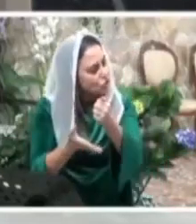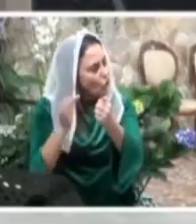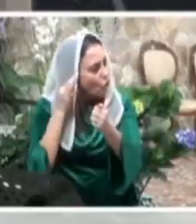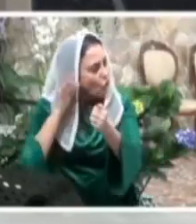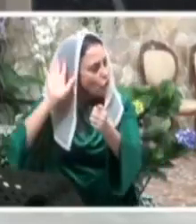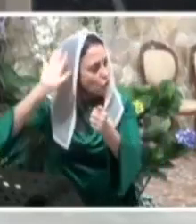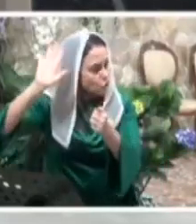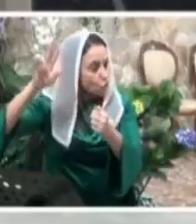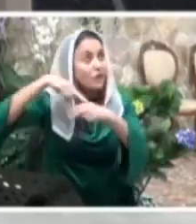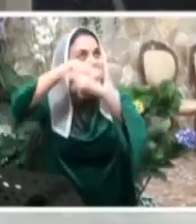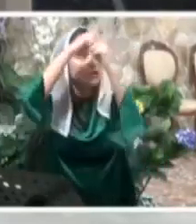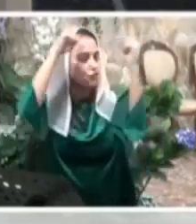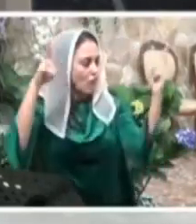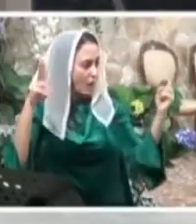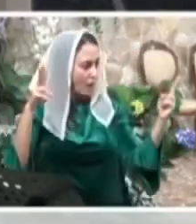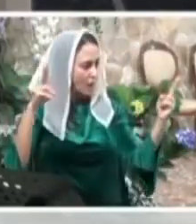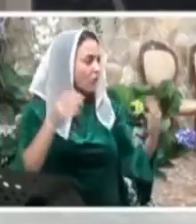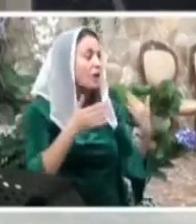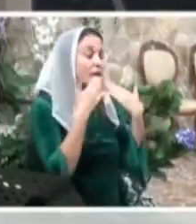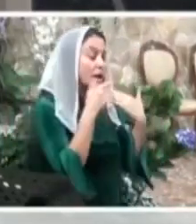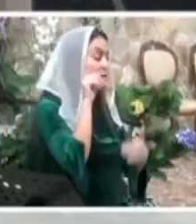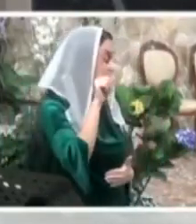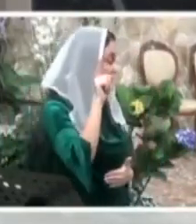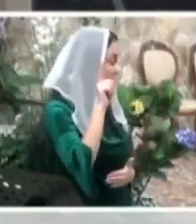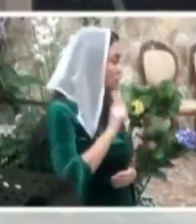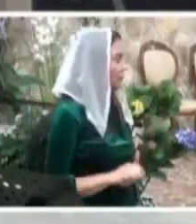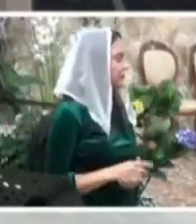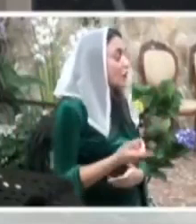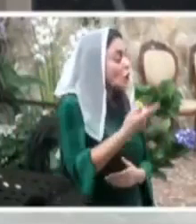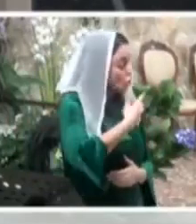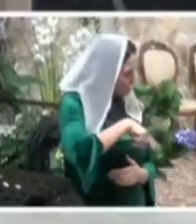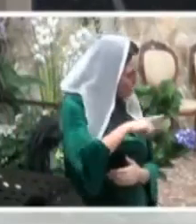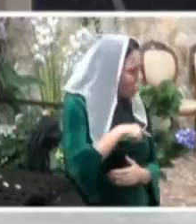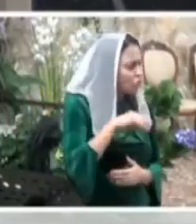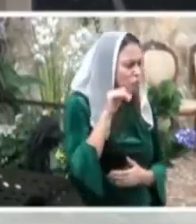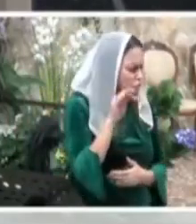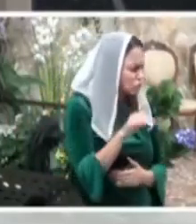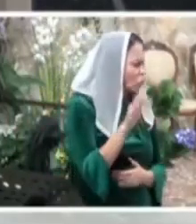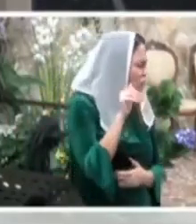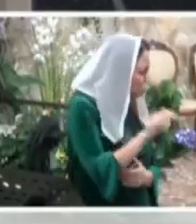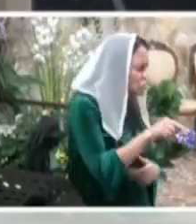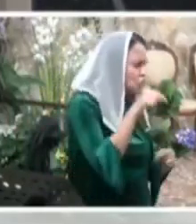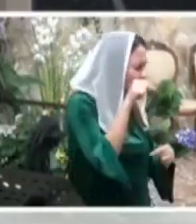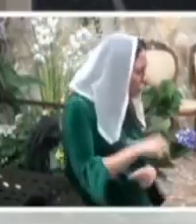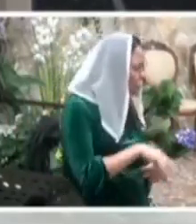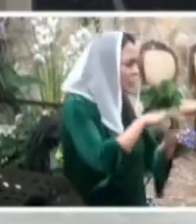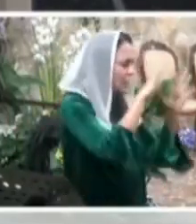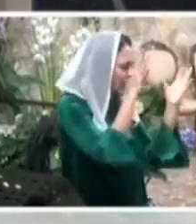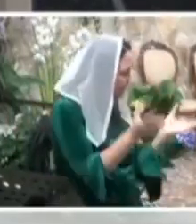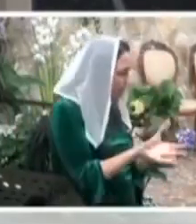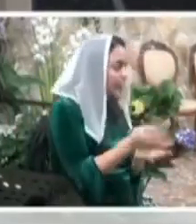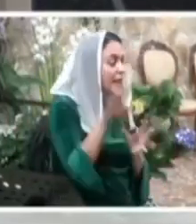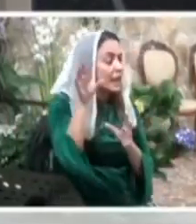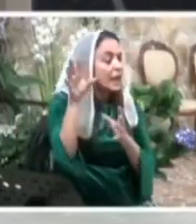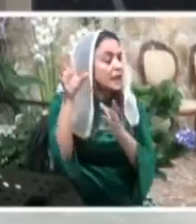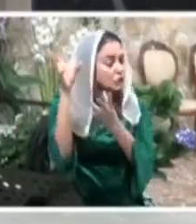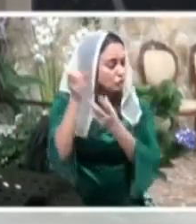provvidenza, grazie al Signore per quello che noi abbiamo mentre siamo su questa terra,